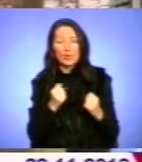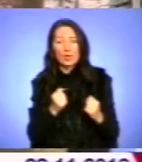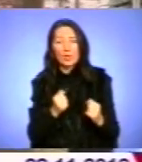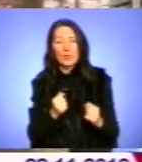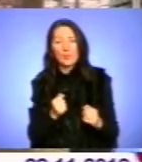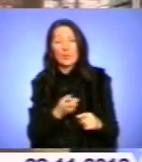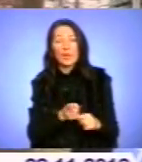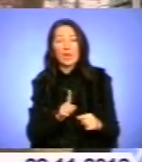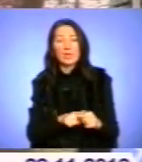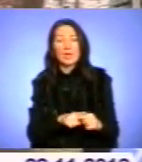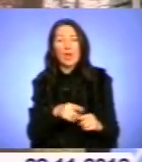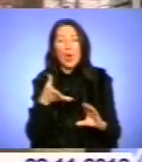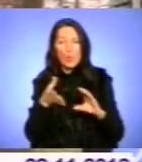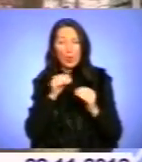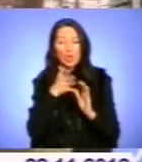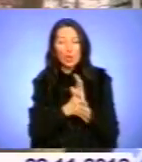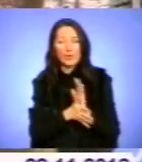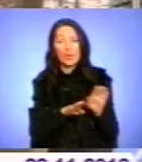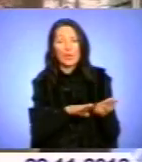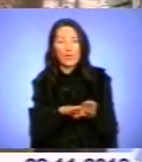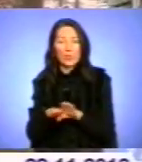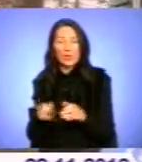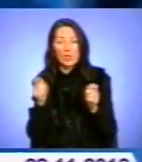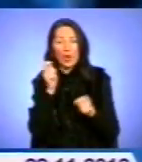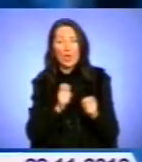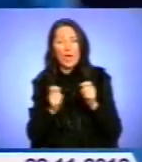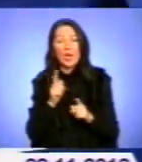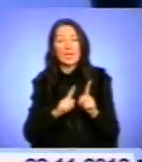це проаналізовано на відповідних колегіях, на радах.